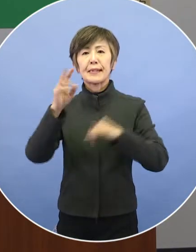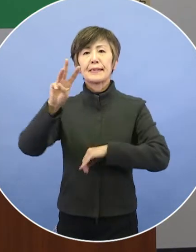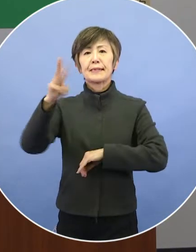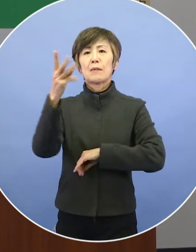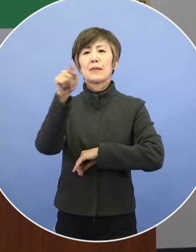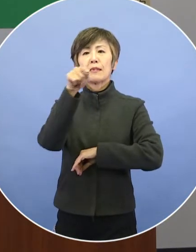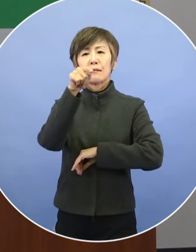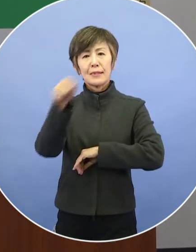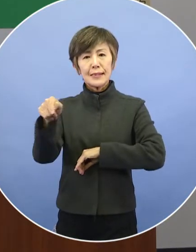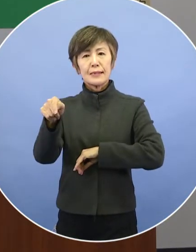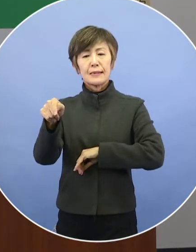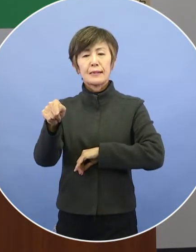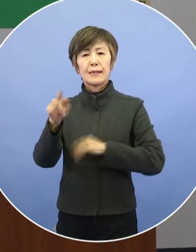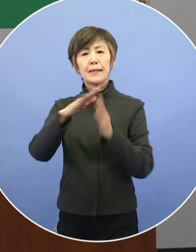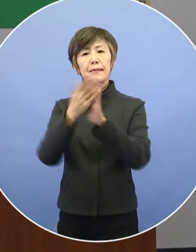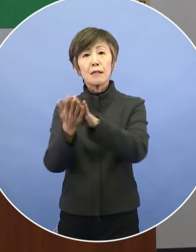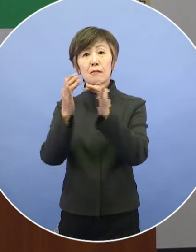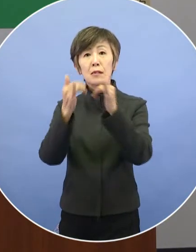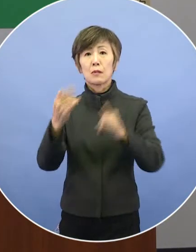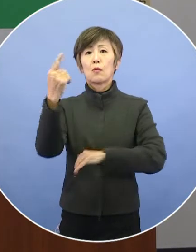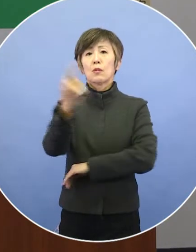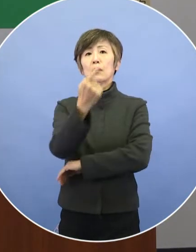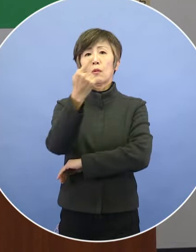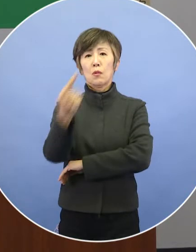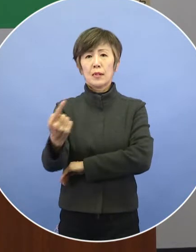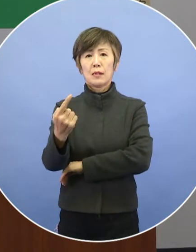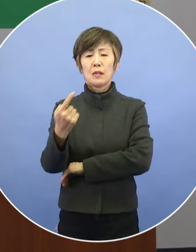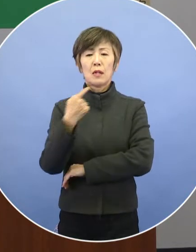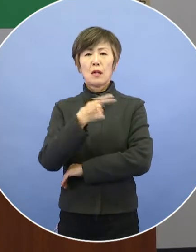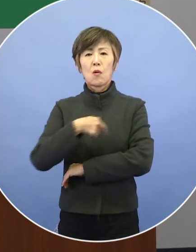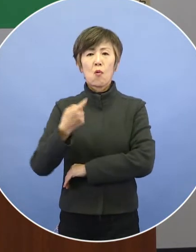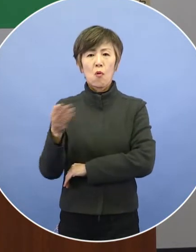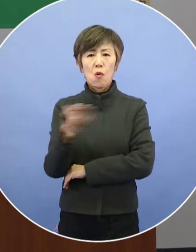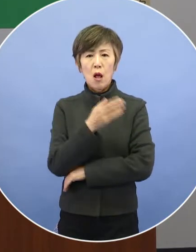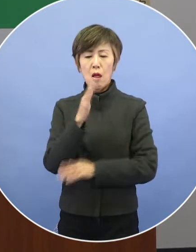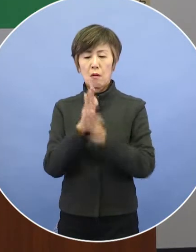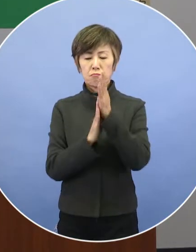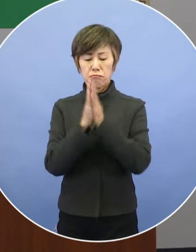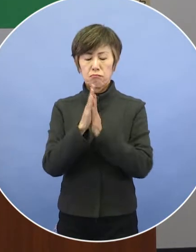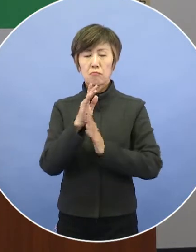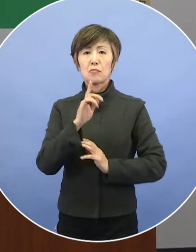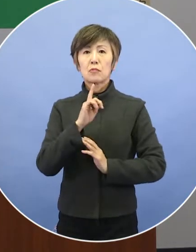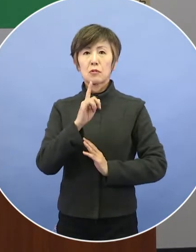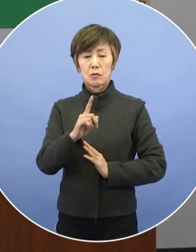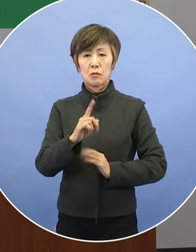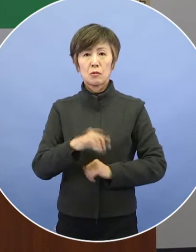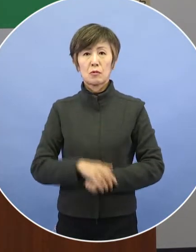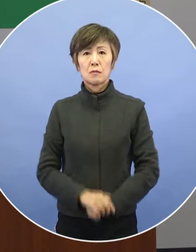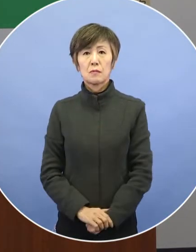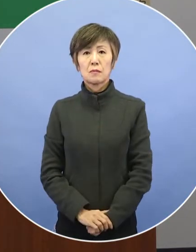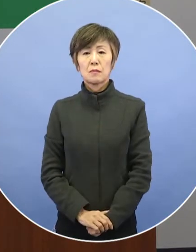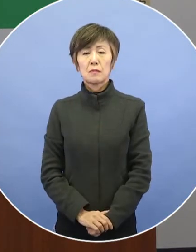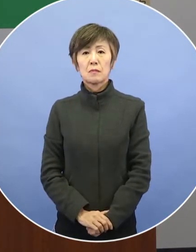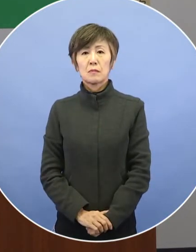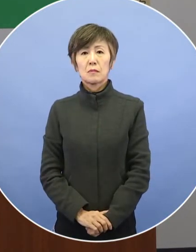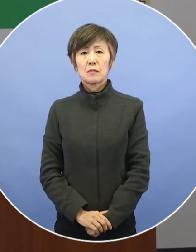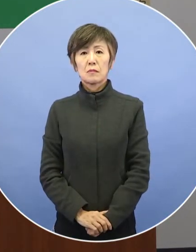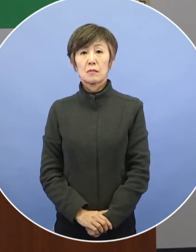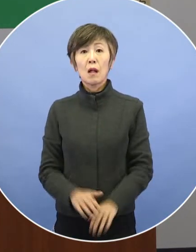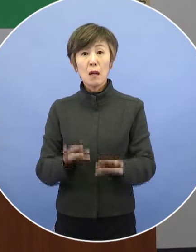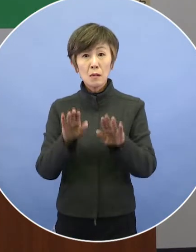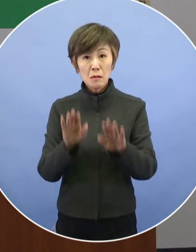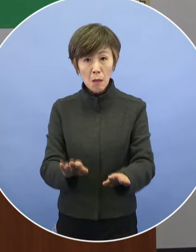名亡くなられた方が1名ということでございます心よりご冥福をお祈り申し上げますその